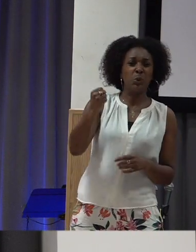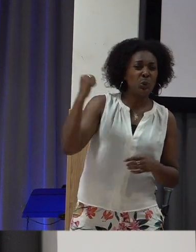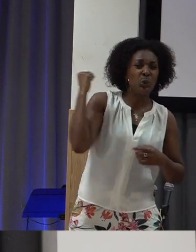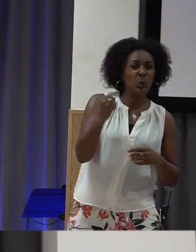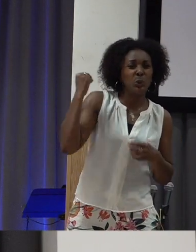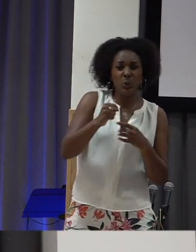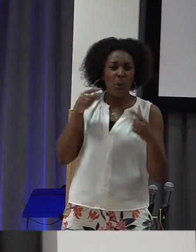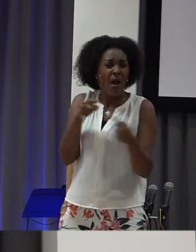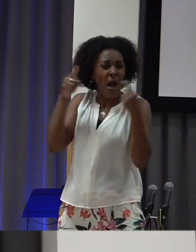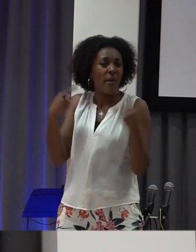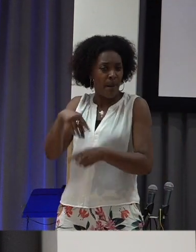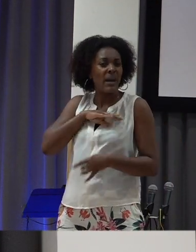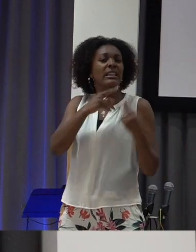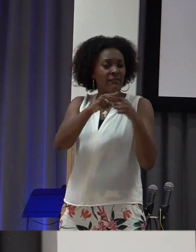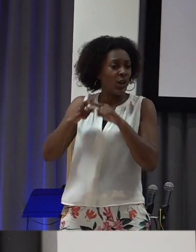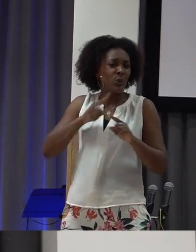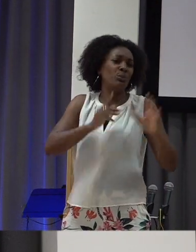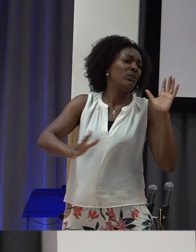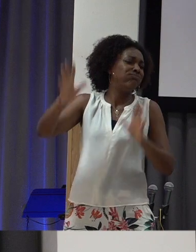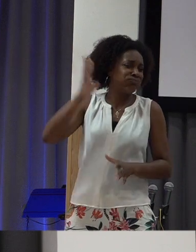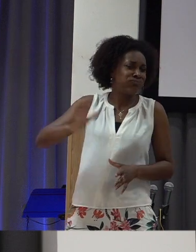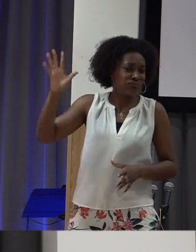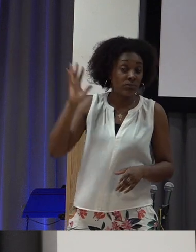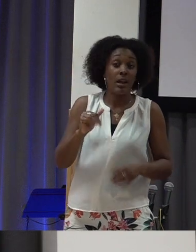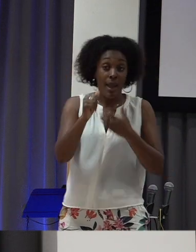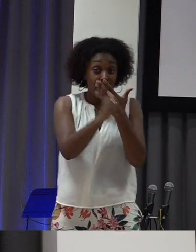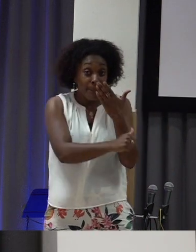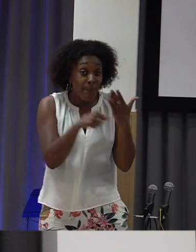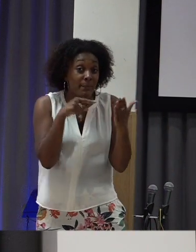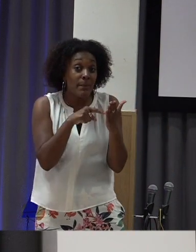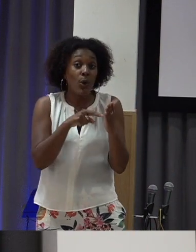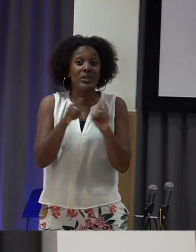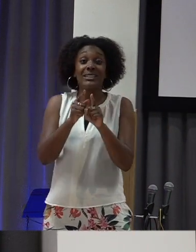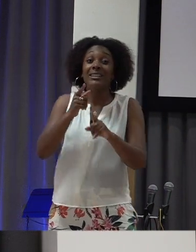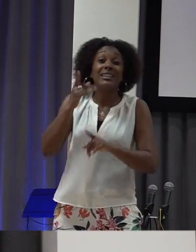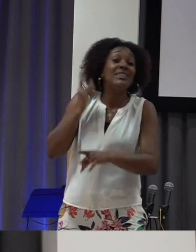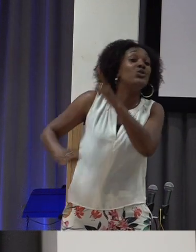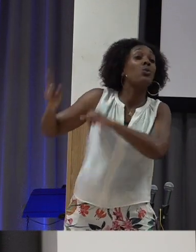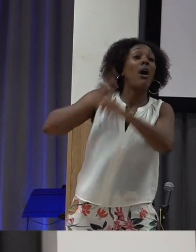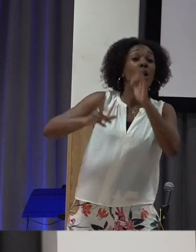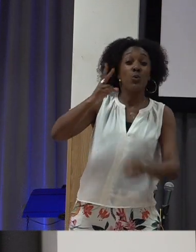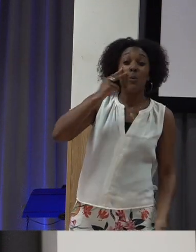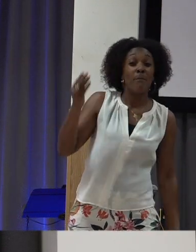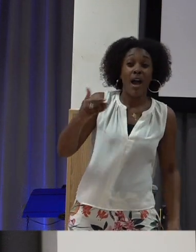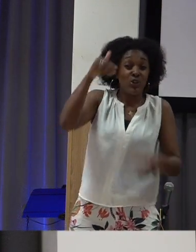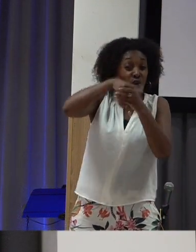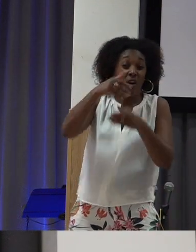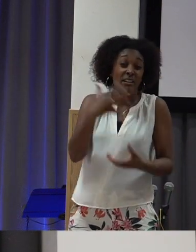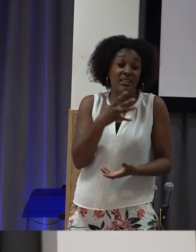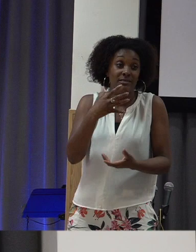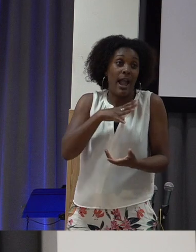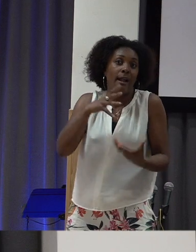là-dessus, je pense. Et toute la Bible et aussi l'histoire de l'humanité sont jalonnées de crimes